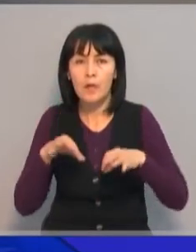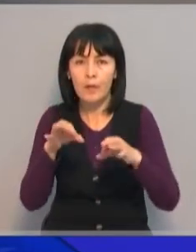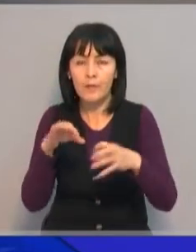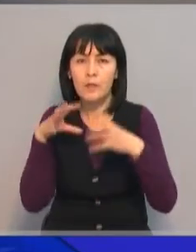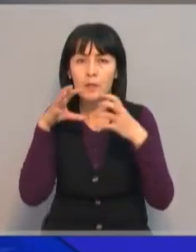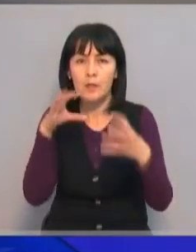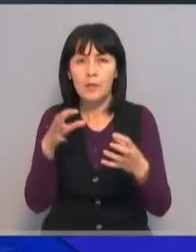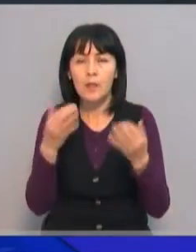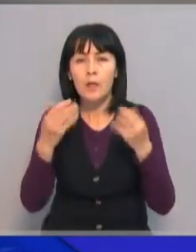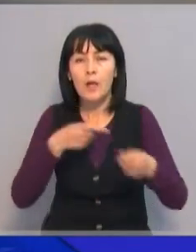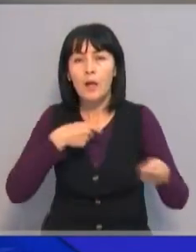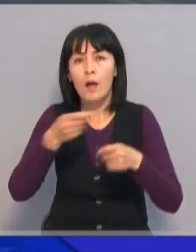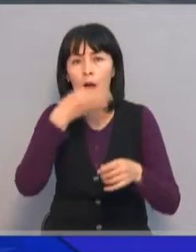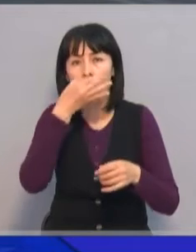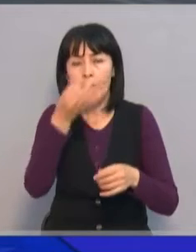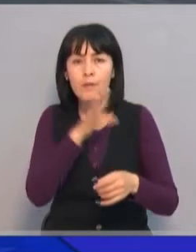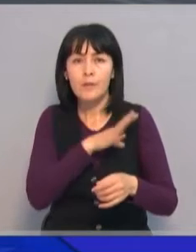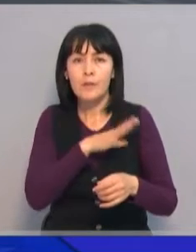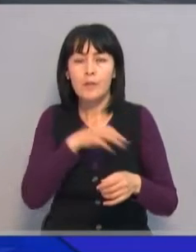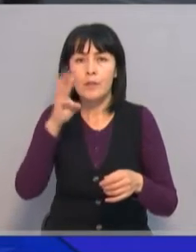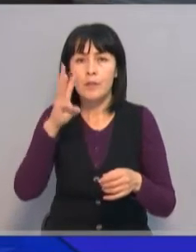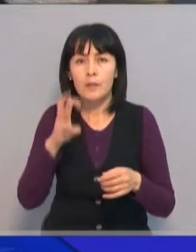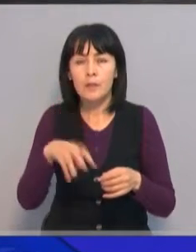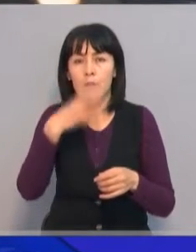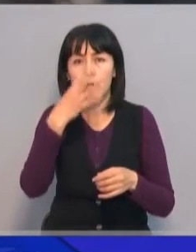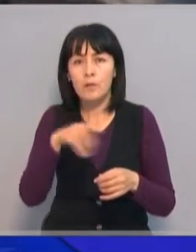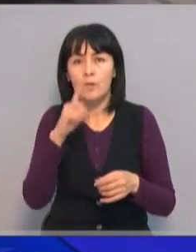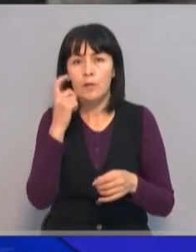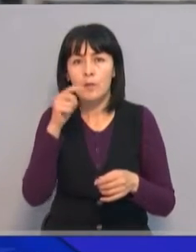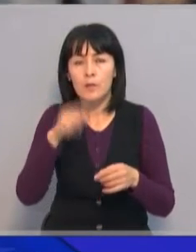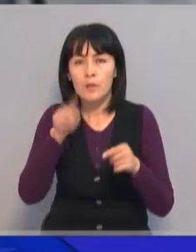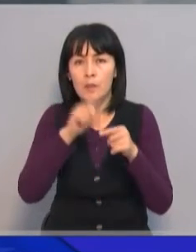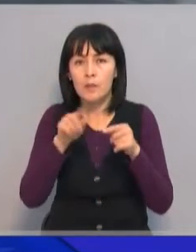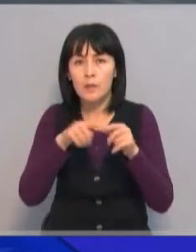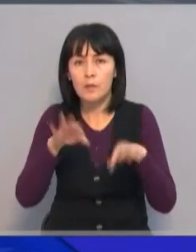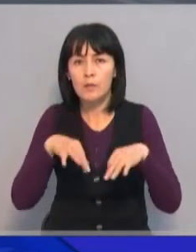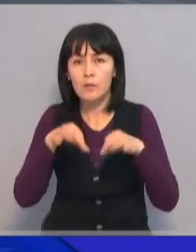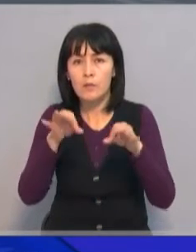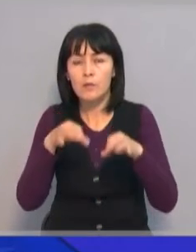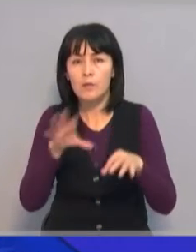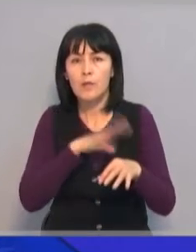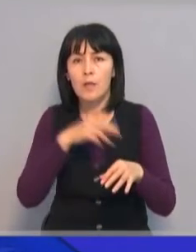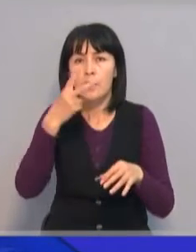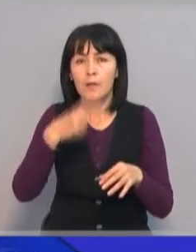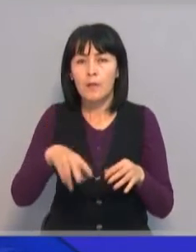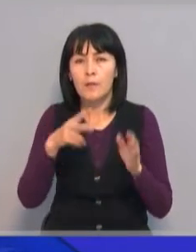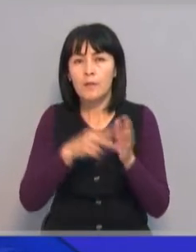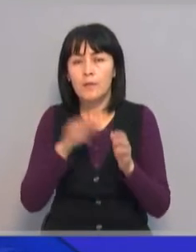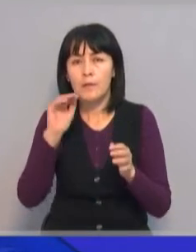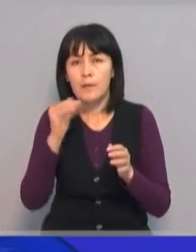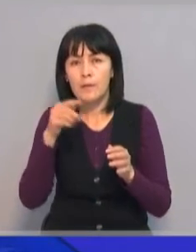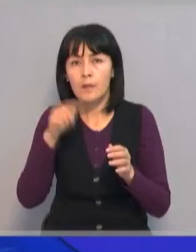транспорта. К административной ответственности привлечено 340 водителей за превышение скорости, выявлено 28